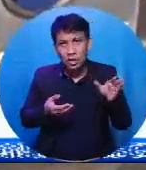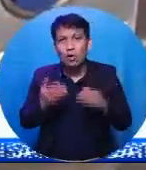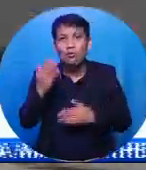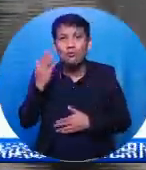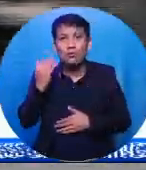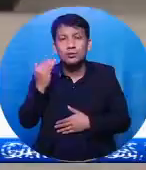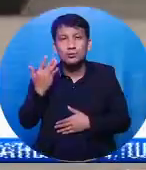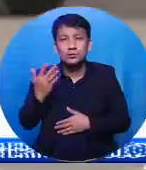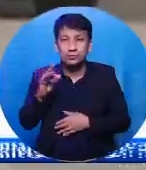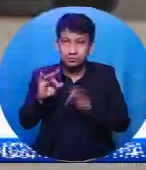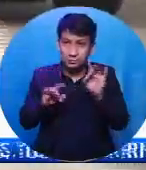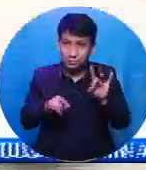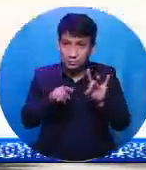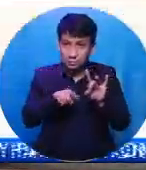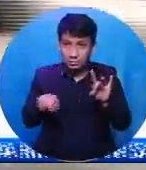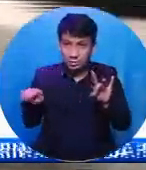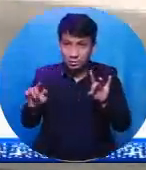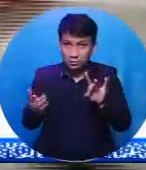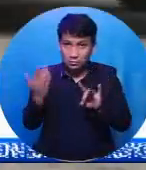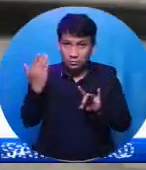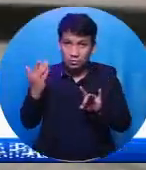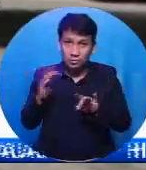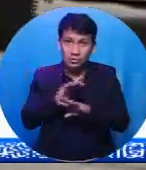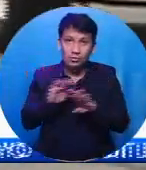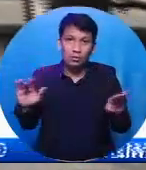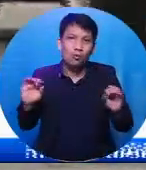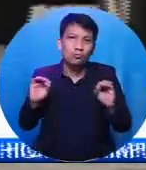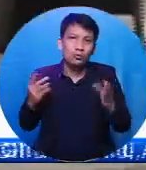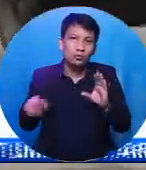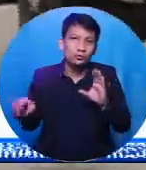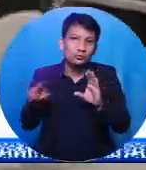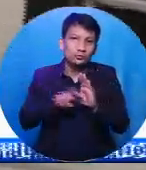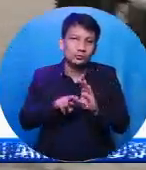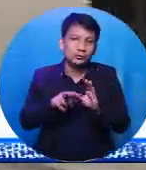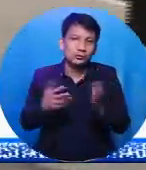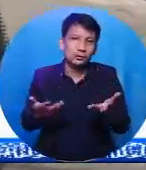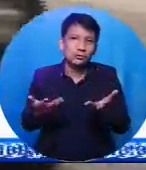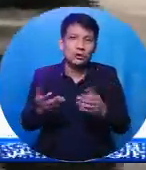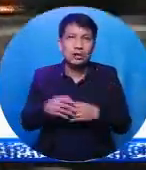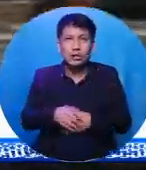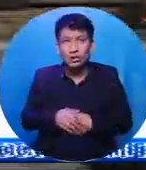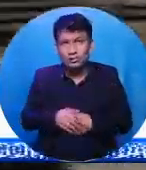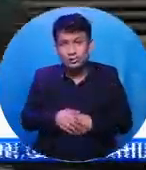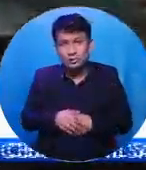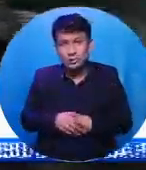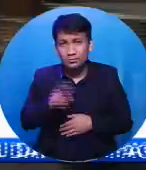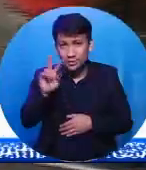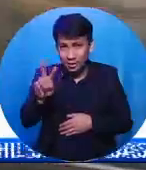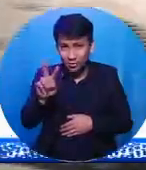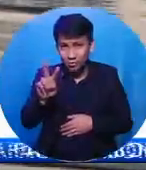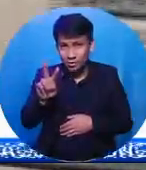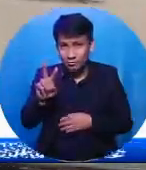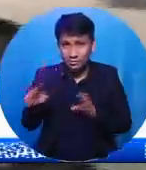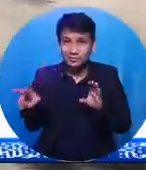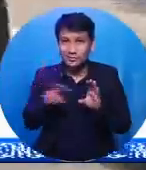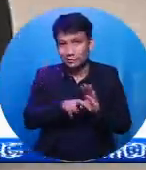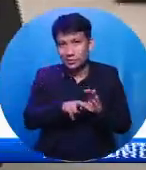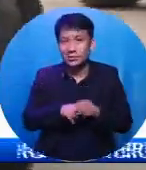kasi alas 8 pa lang ng umaga, matumal na rin yung mga dating na pasahero at dalawa pa lang yung kanya